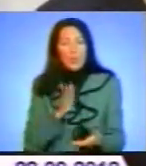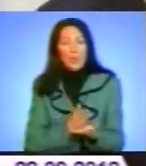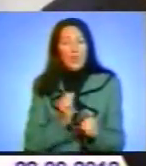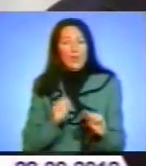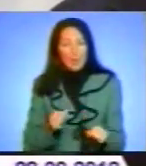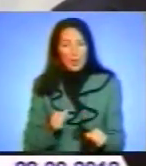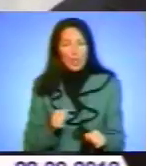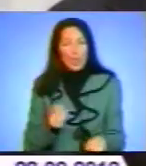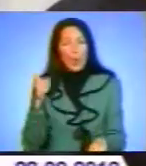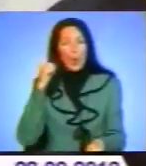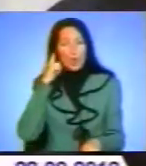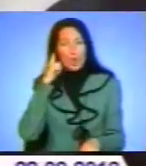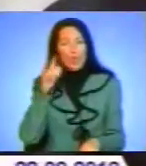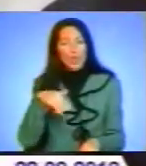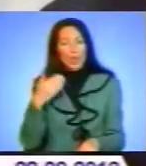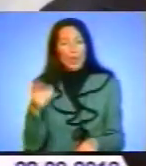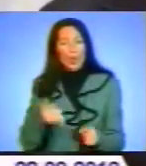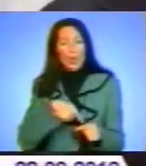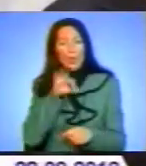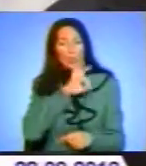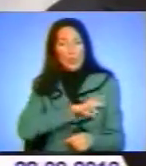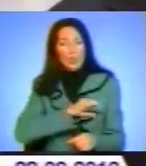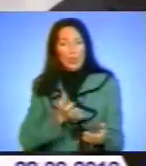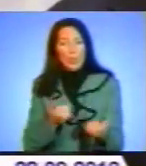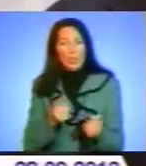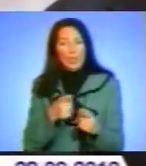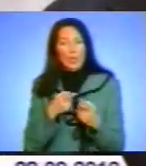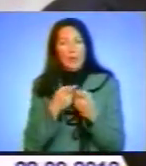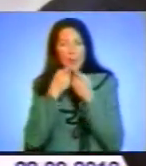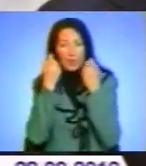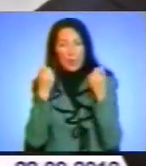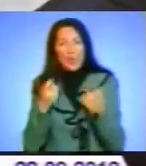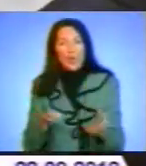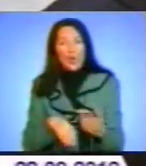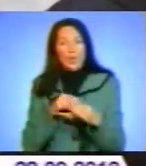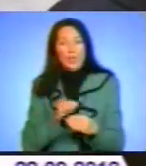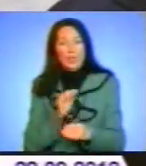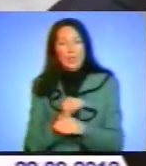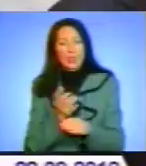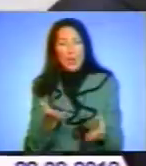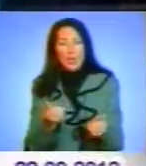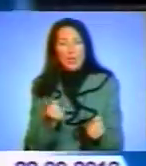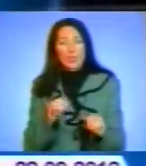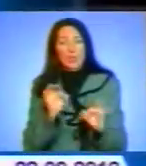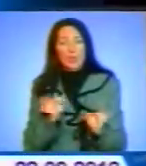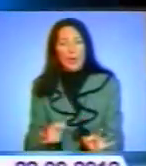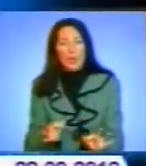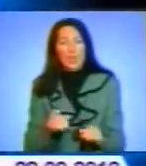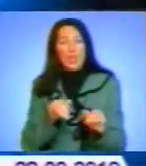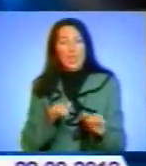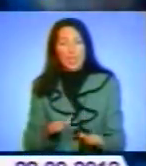возможность услышать сторону бизнеса, получить информацию дополнительную и принять правильное решение.